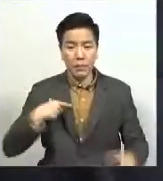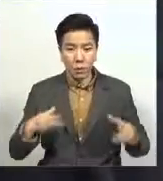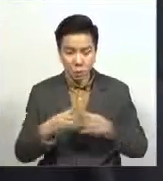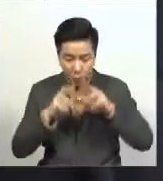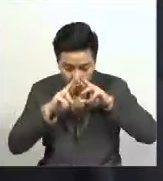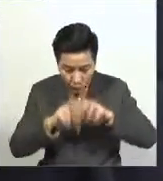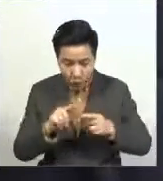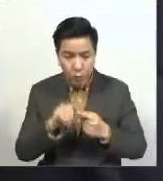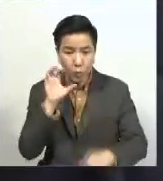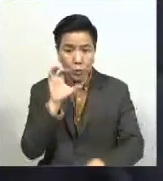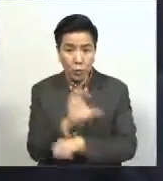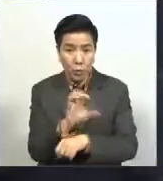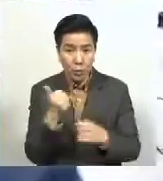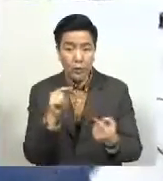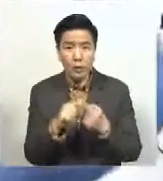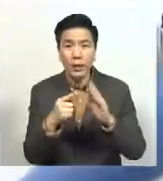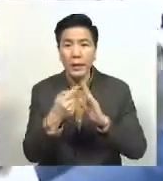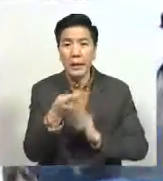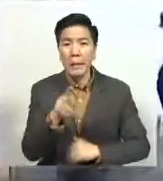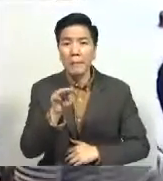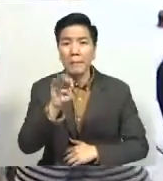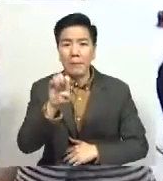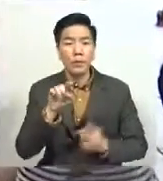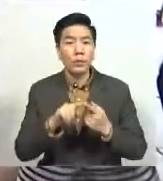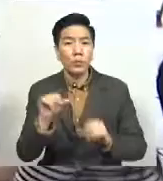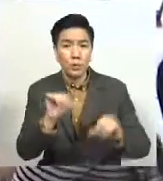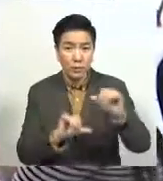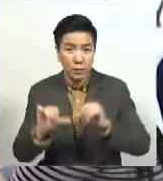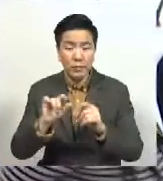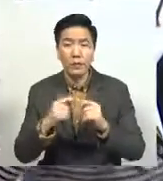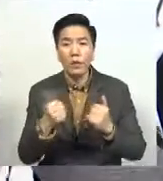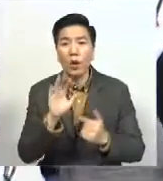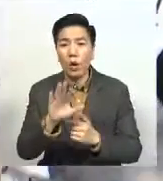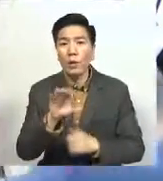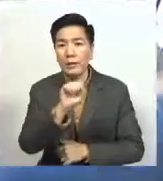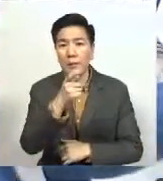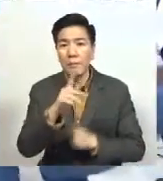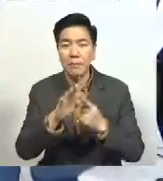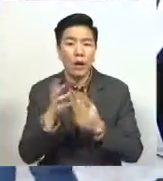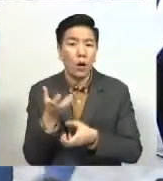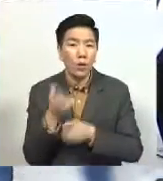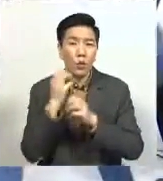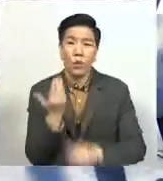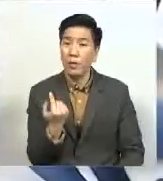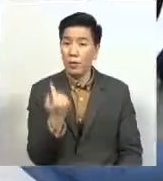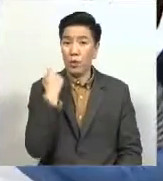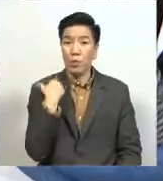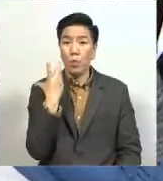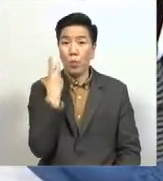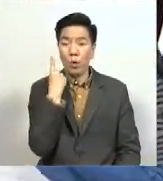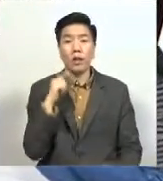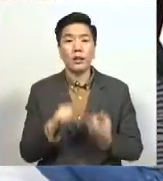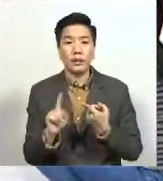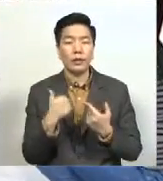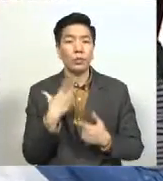ษาแนวทางการควบคุมการใช้สารเคมีในภาคอุตสาหกรรมสภาผู้แทนราษฎรย้อนกลับไปก่อนเมื่อวานนี้คือเมื่อว